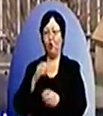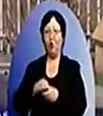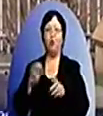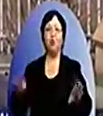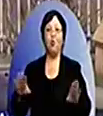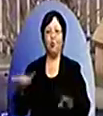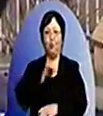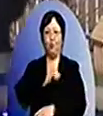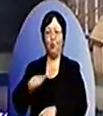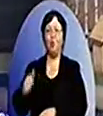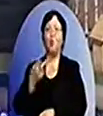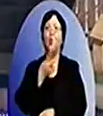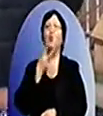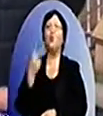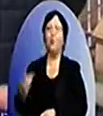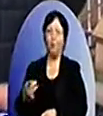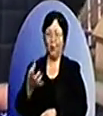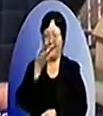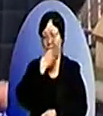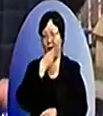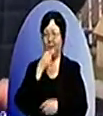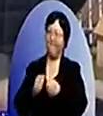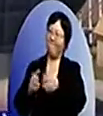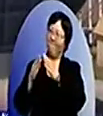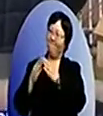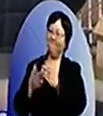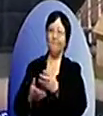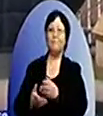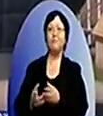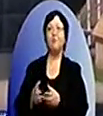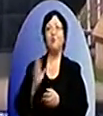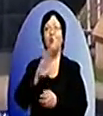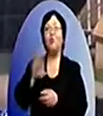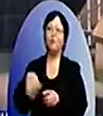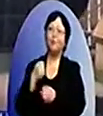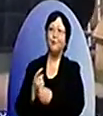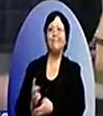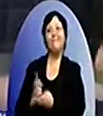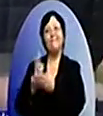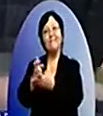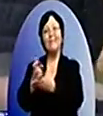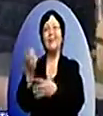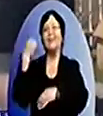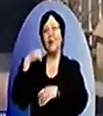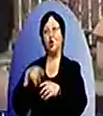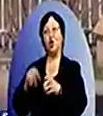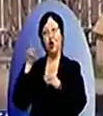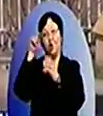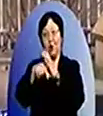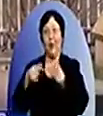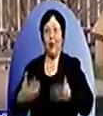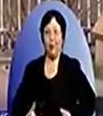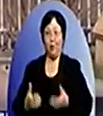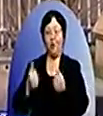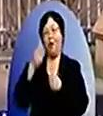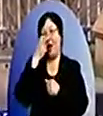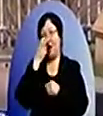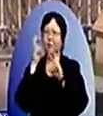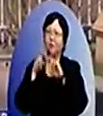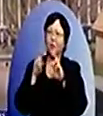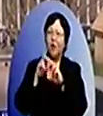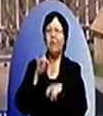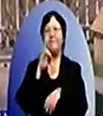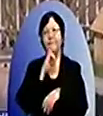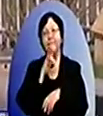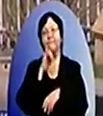бэлгэлээ түүнийг эргэж одоо хардаг, тэрийг бас судалгаа хийдэг ийм одоо зориултаар хүүхдүүд үүр бэлгэлж байгаа. За тэгээд энэ